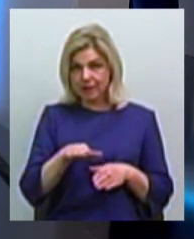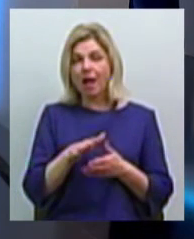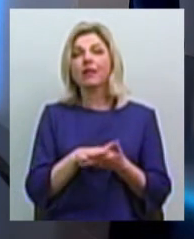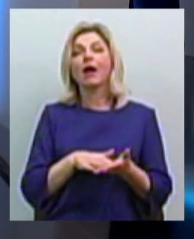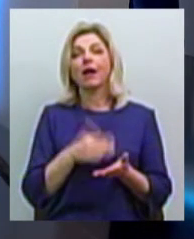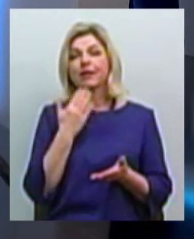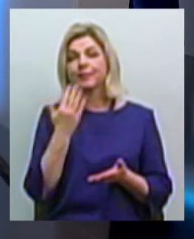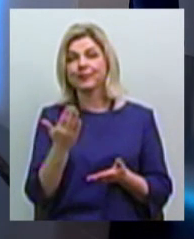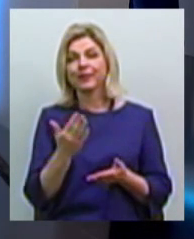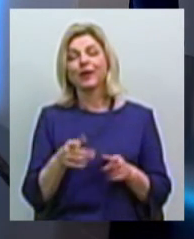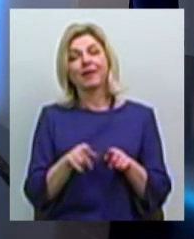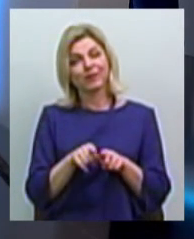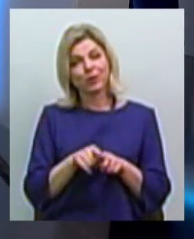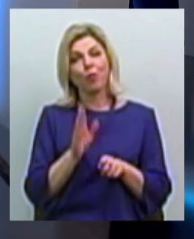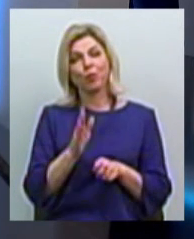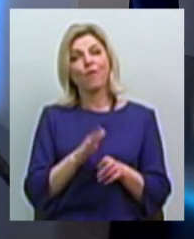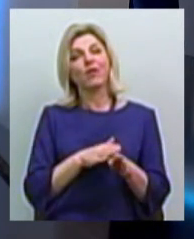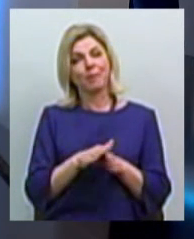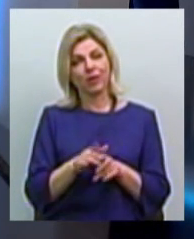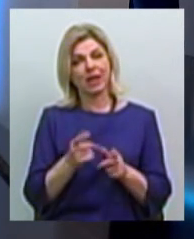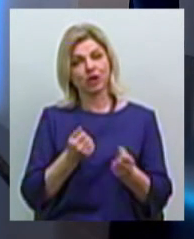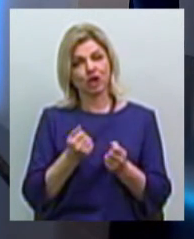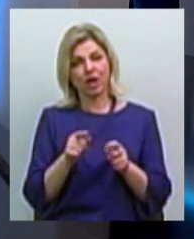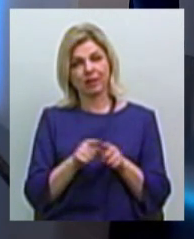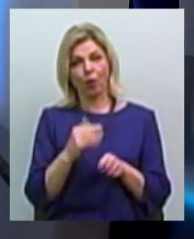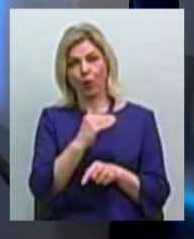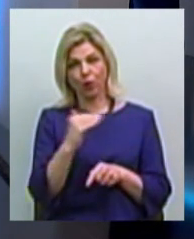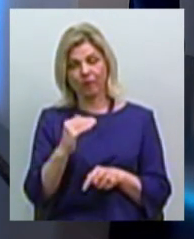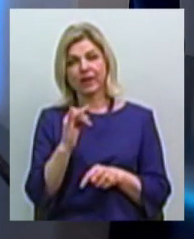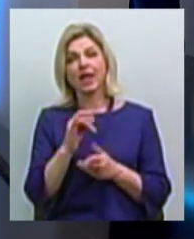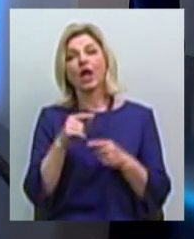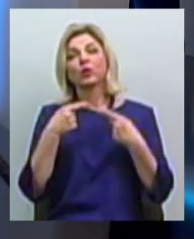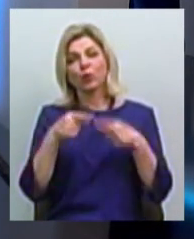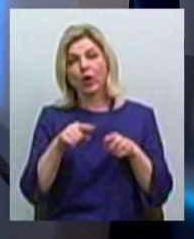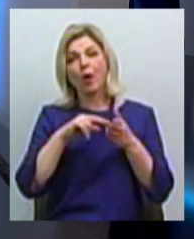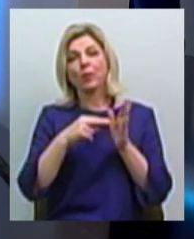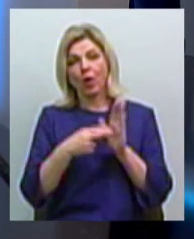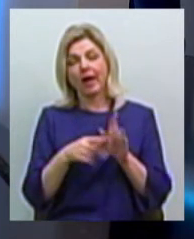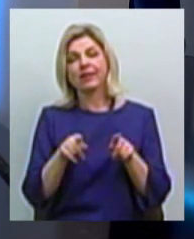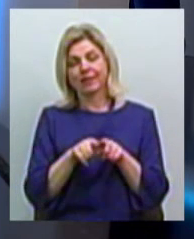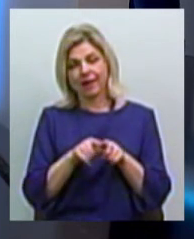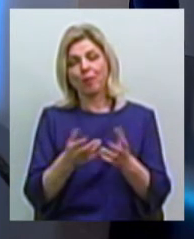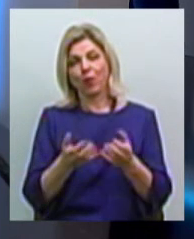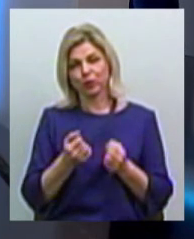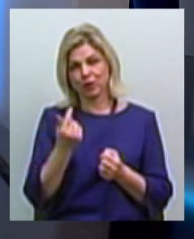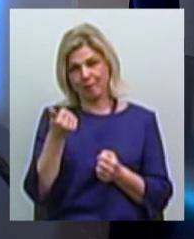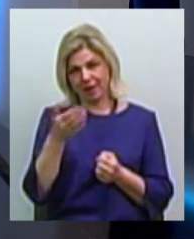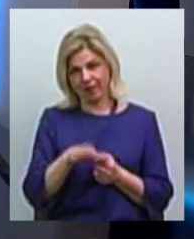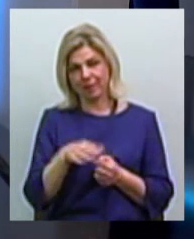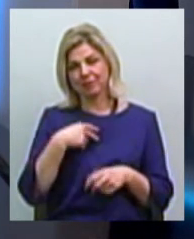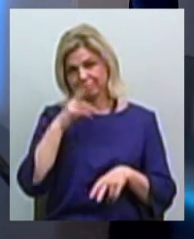будемо дотримуватися цієї планки, і наш наступний проєкт, який ми також реалізуємо, теж займе 1 місце. Ми на це